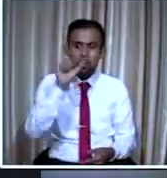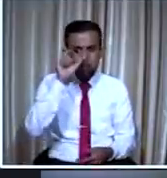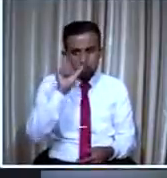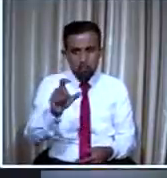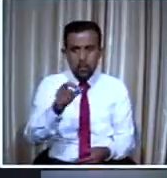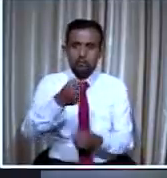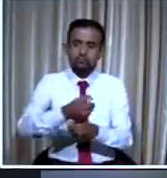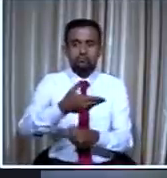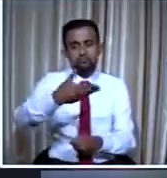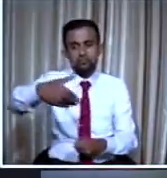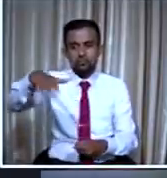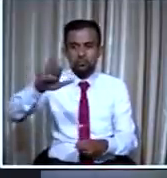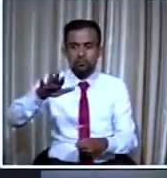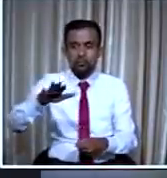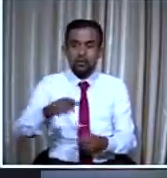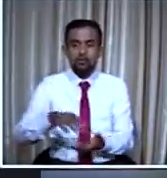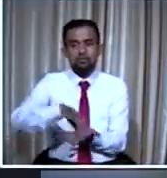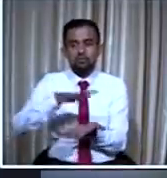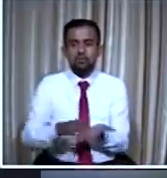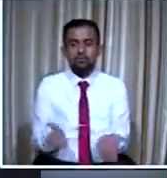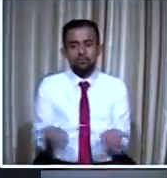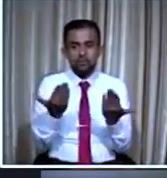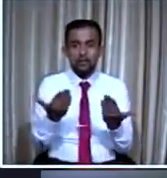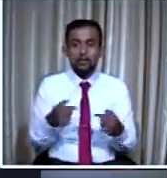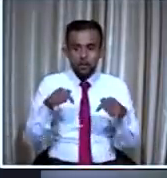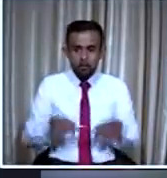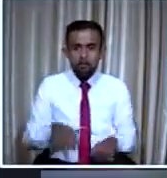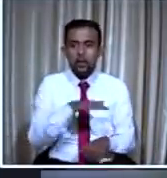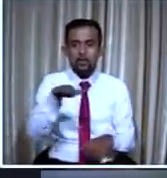go home කියන එක decide කරමුයි කියලා මම මේ